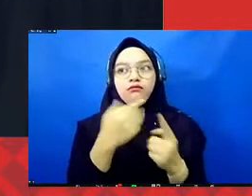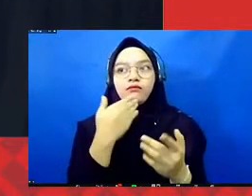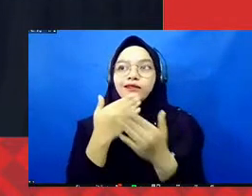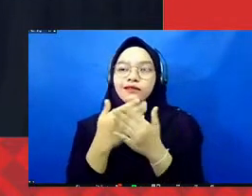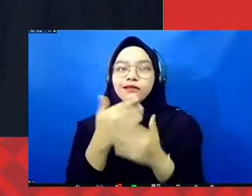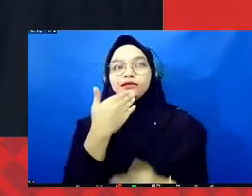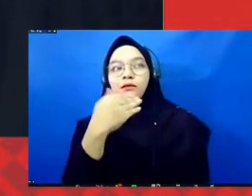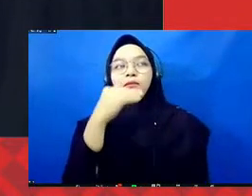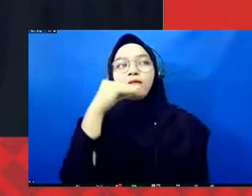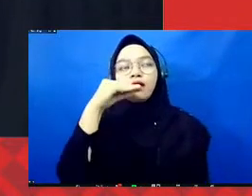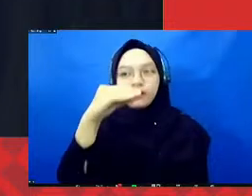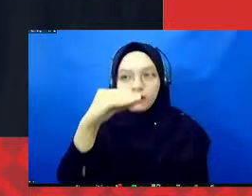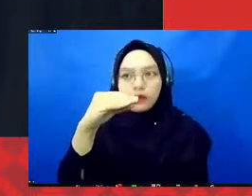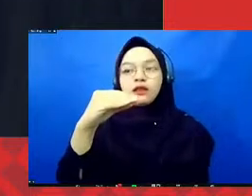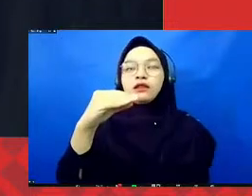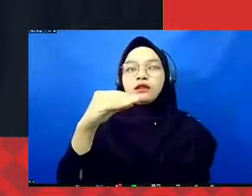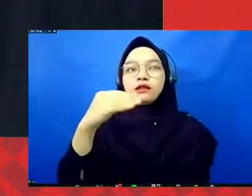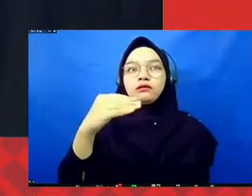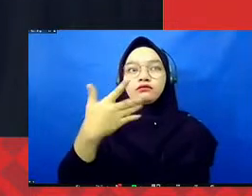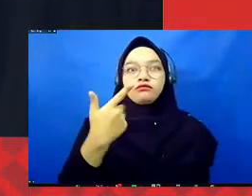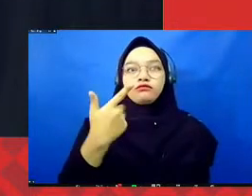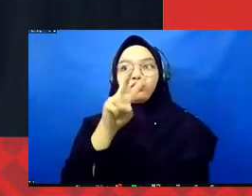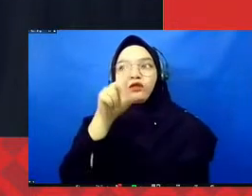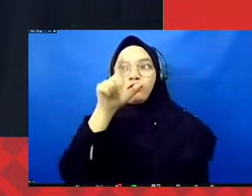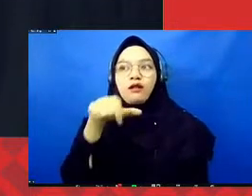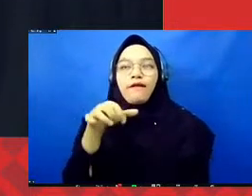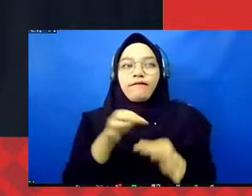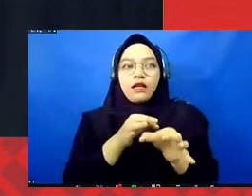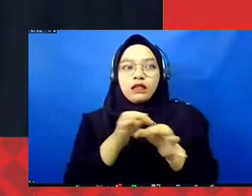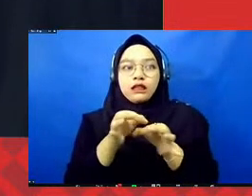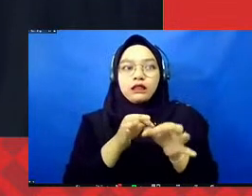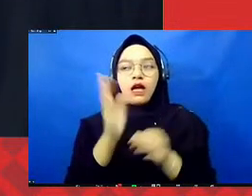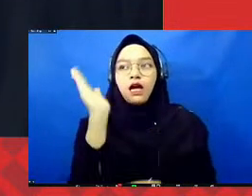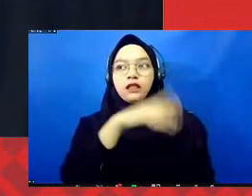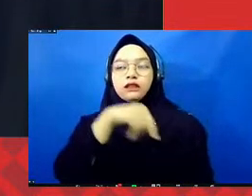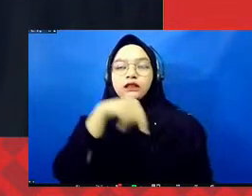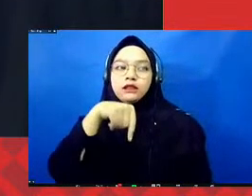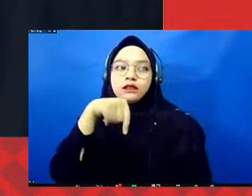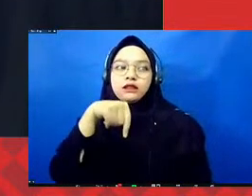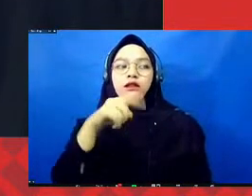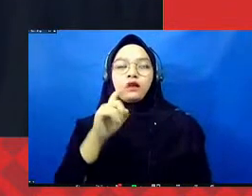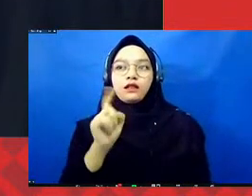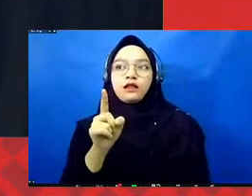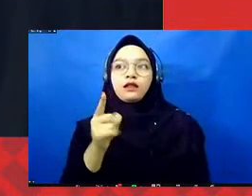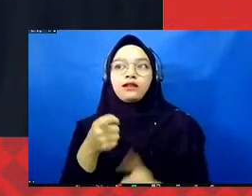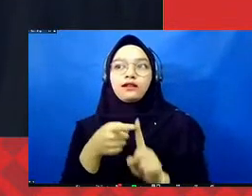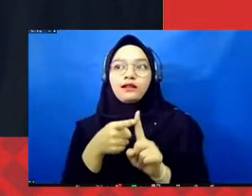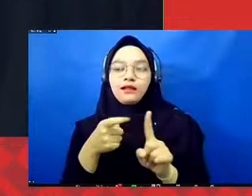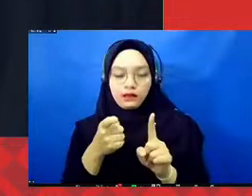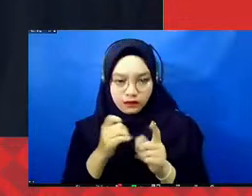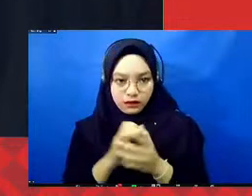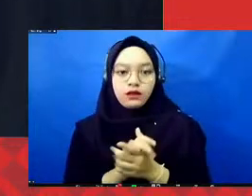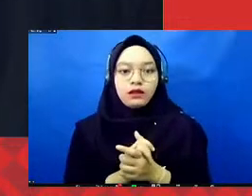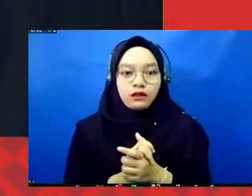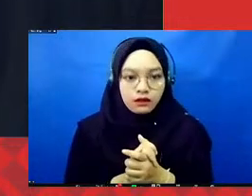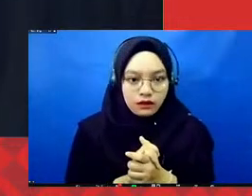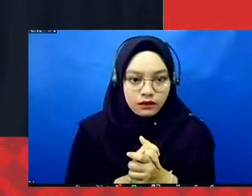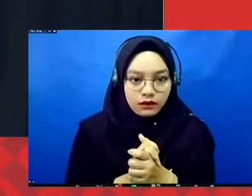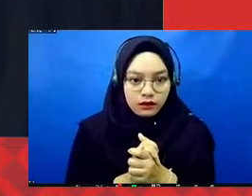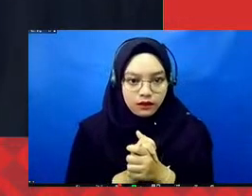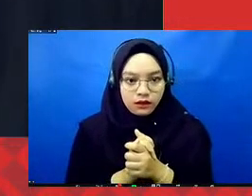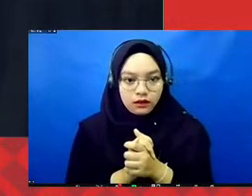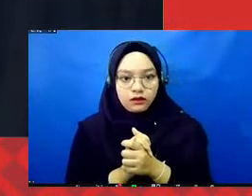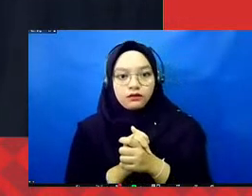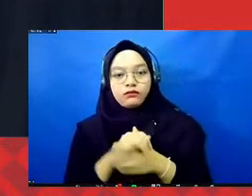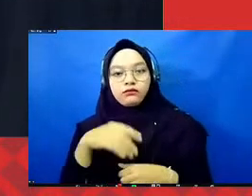kasih kepada dua fasilitator pada acara hari ini. Dari SD Centers Universitas Lampung, Dr.